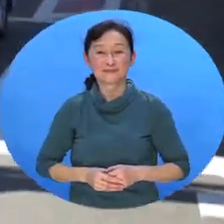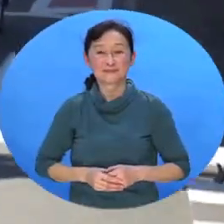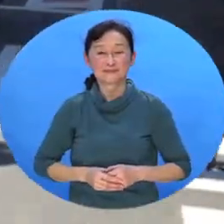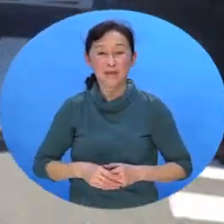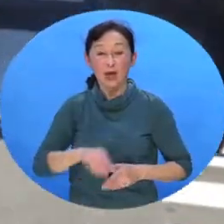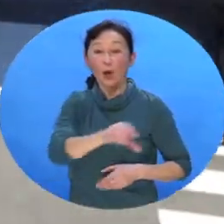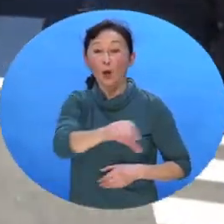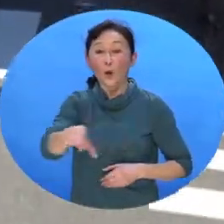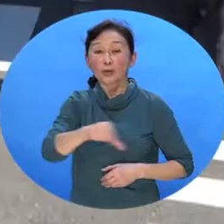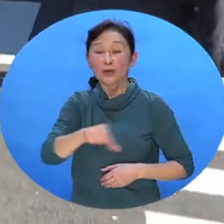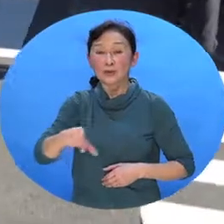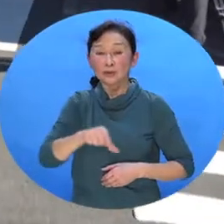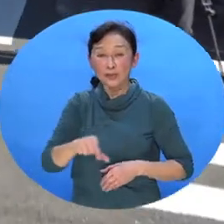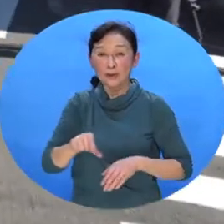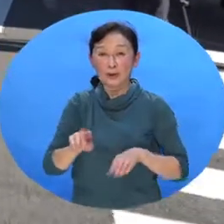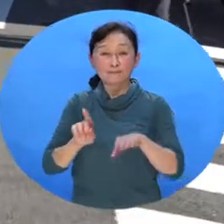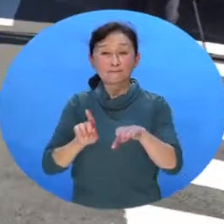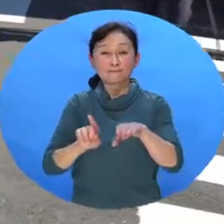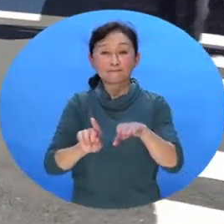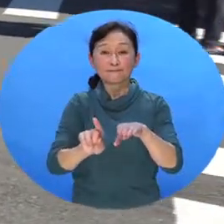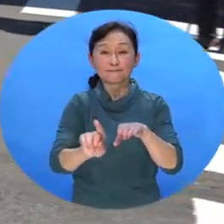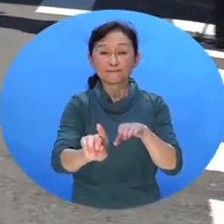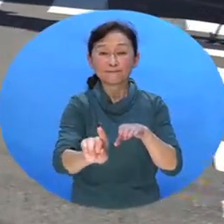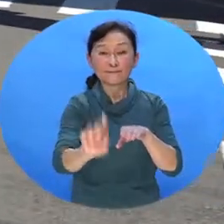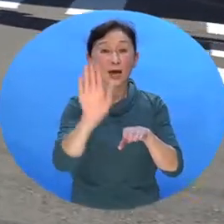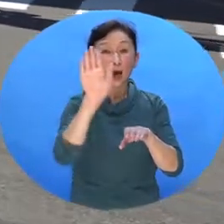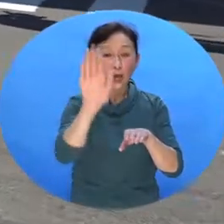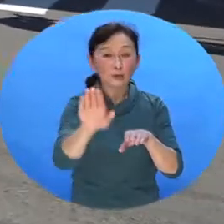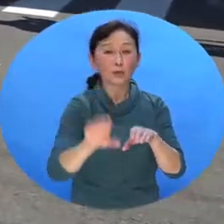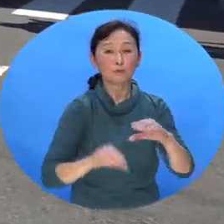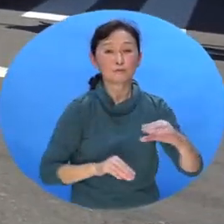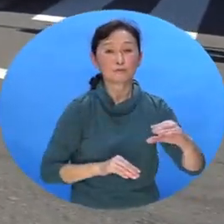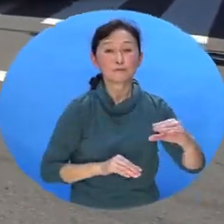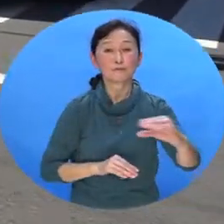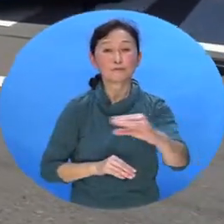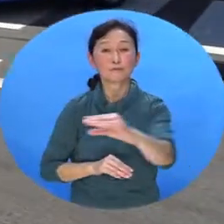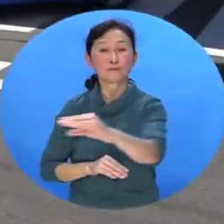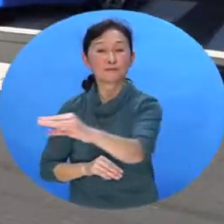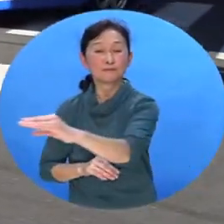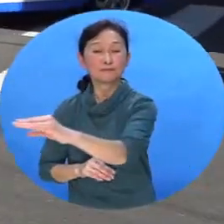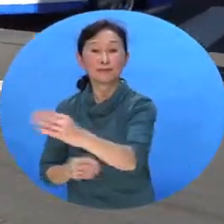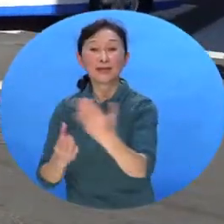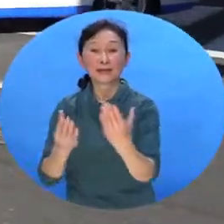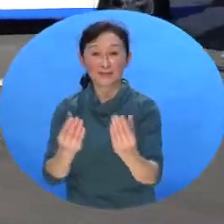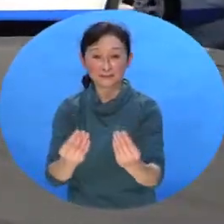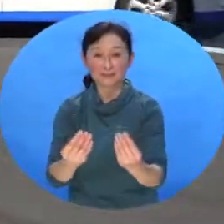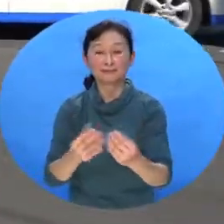横断歩道では自転車が渡り終わるのを待って再発進しました。